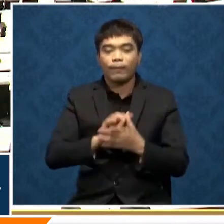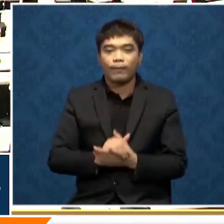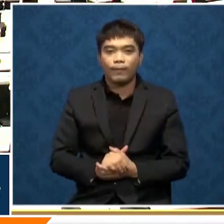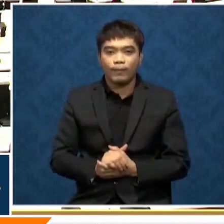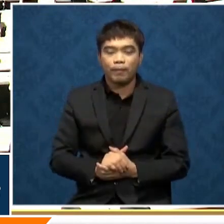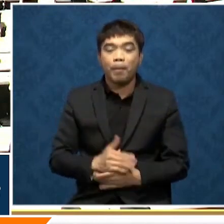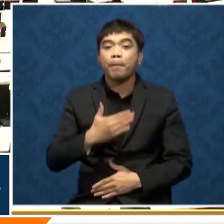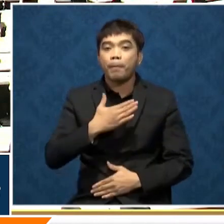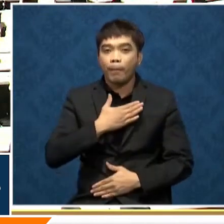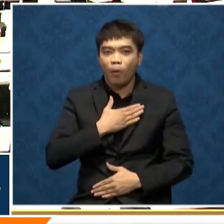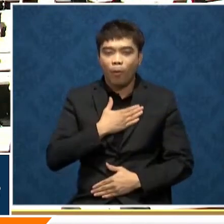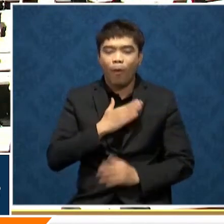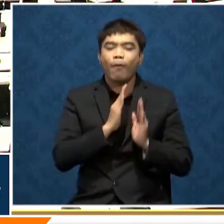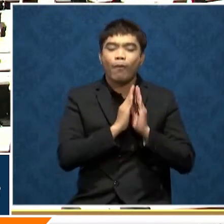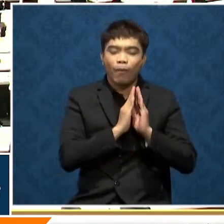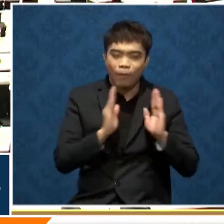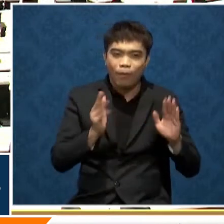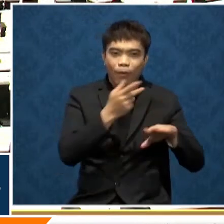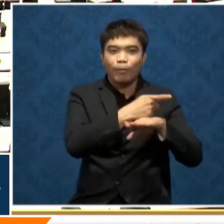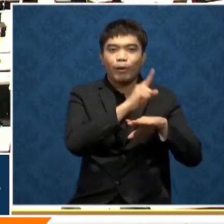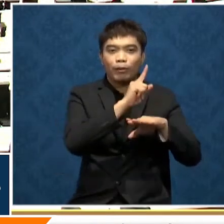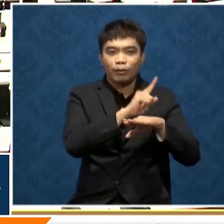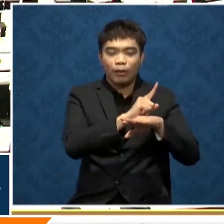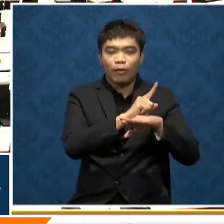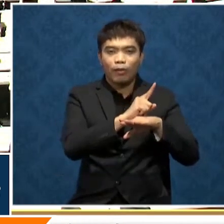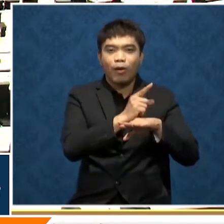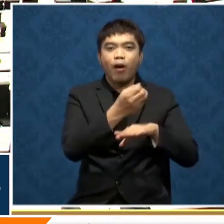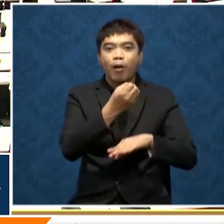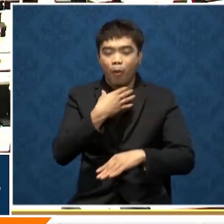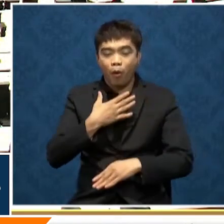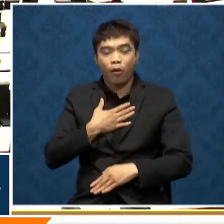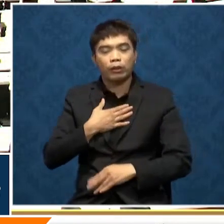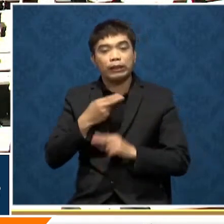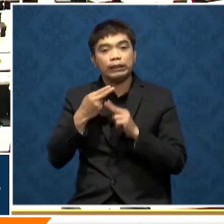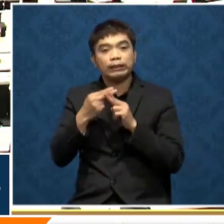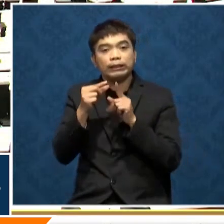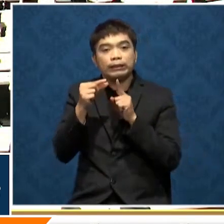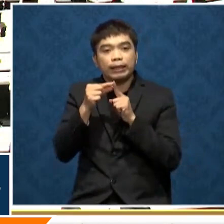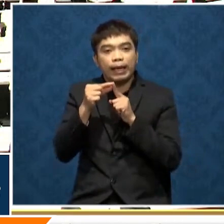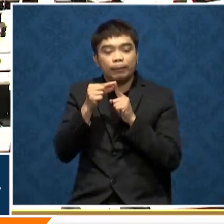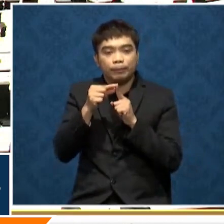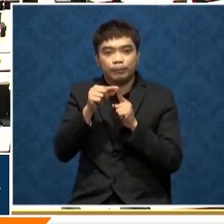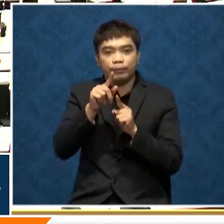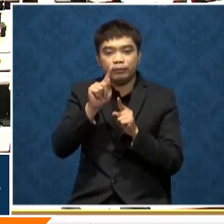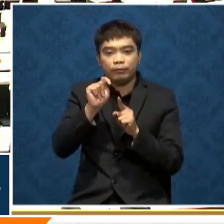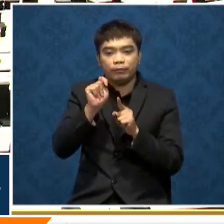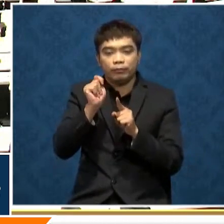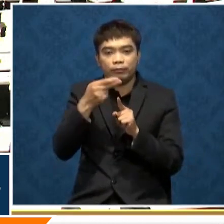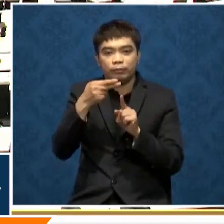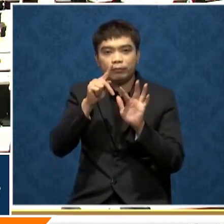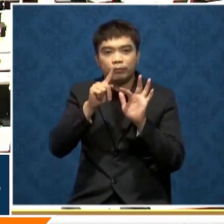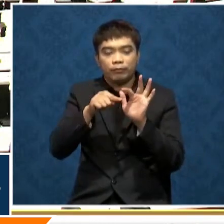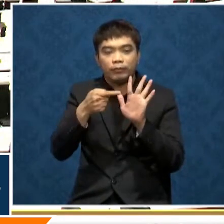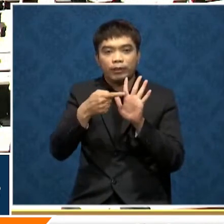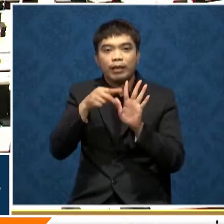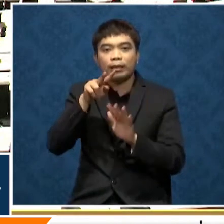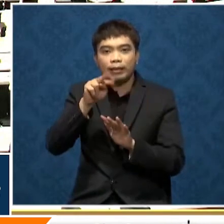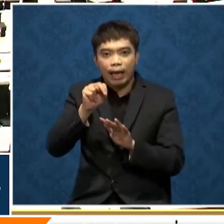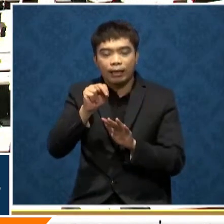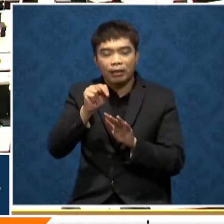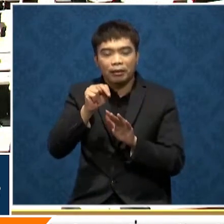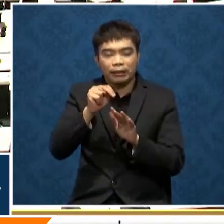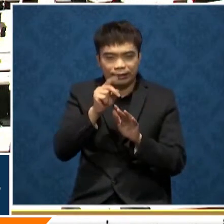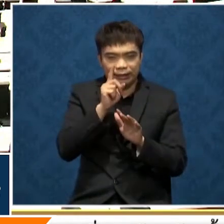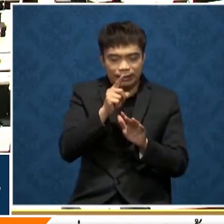อื่นเลยผมขอพระคุณท่านประธานมากที่เรียกว่าผมว่าท่านน่ะนะครับแต่ว่าสำหรับผมแล้วเรียกตามนำหน้าว่าคุณก็